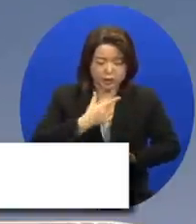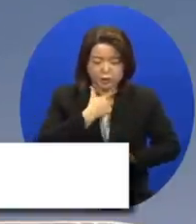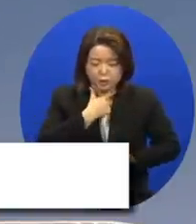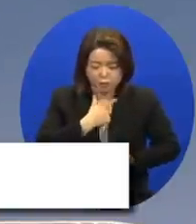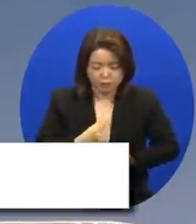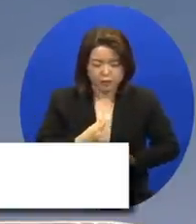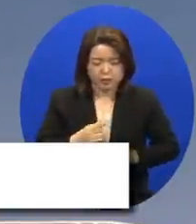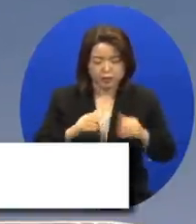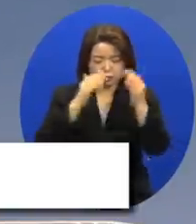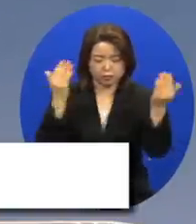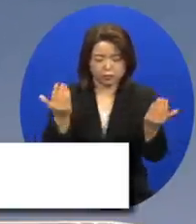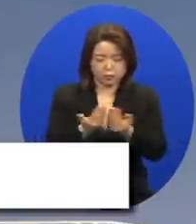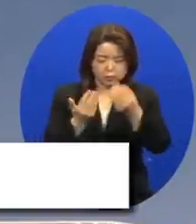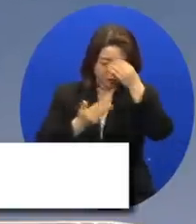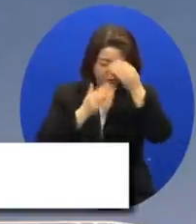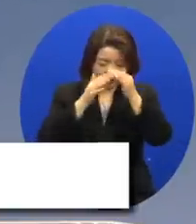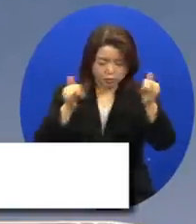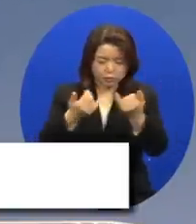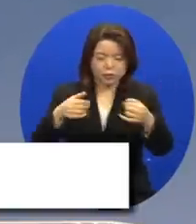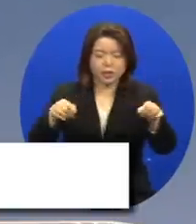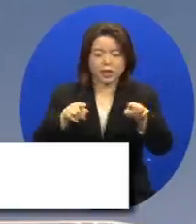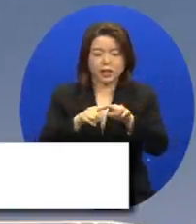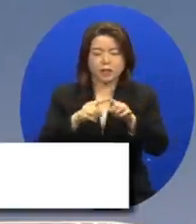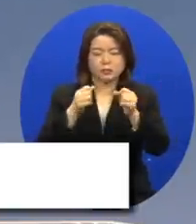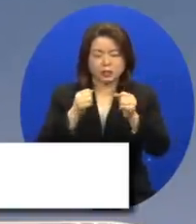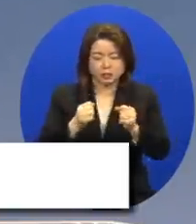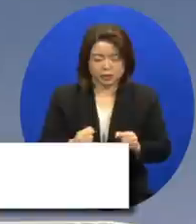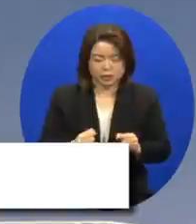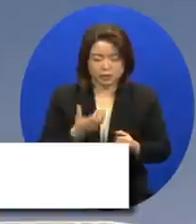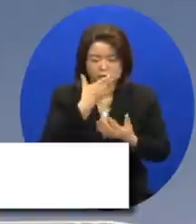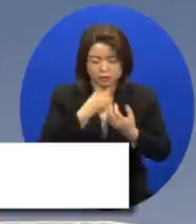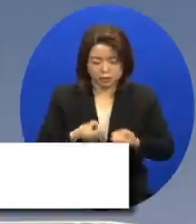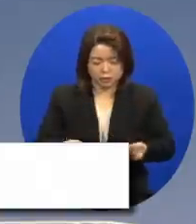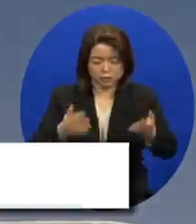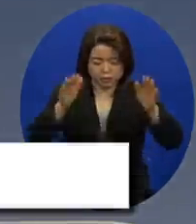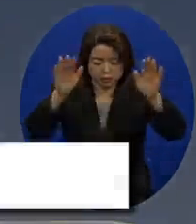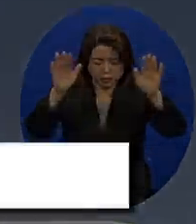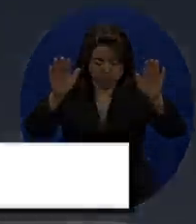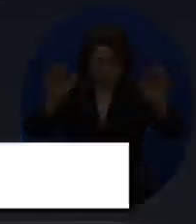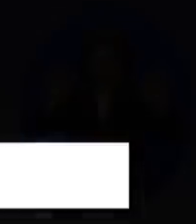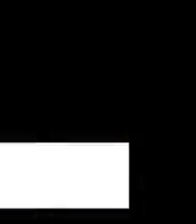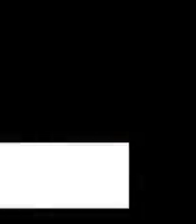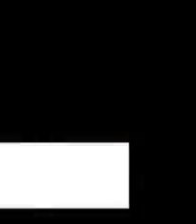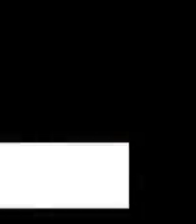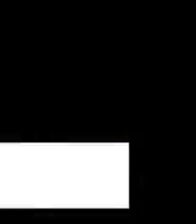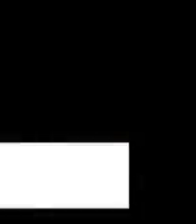모든 성도들과 함께 하시길 축원합니다 아니라 아멘